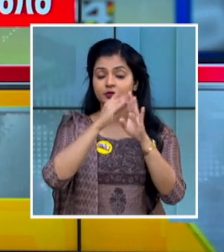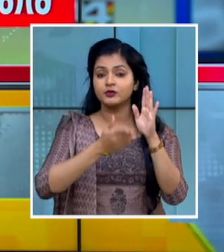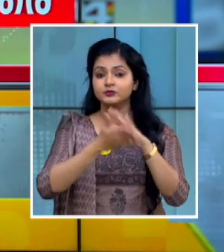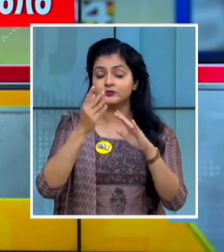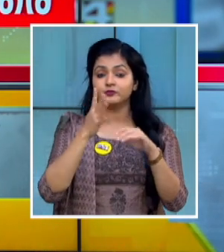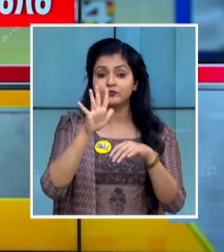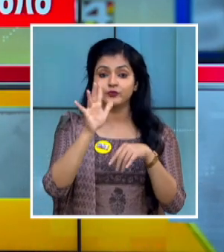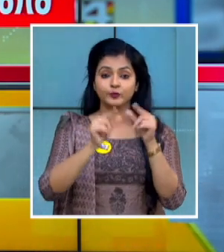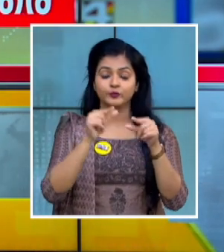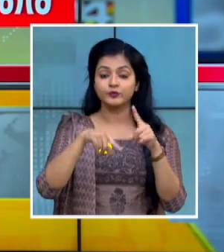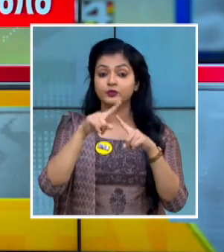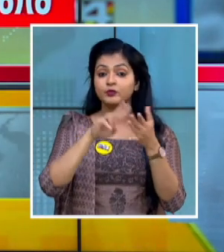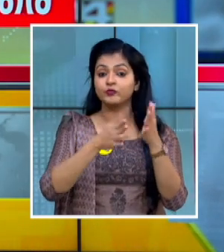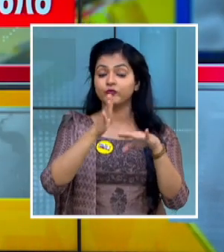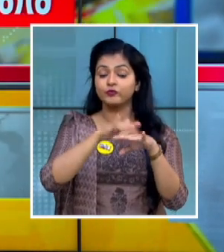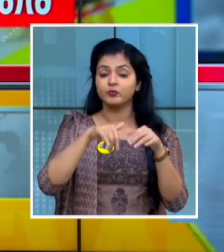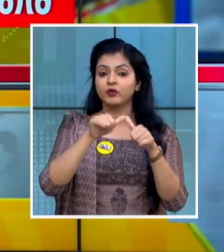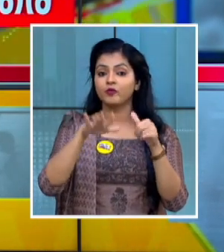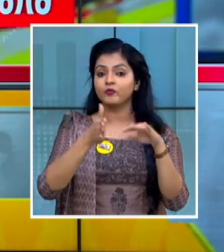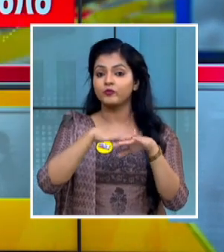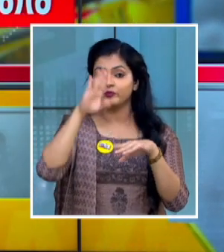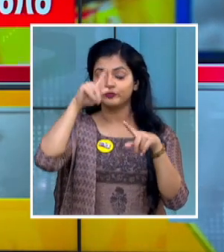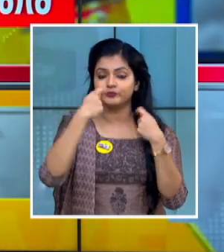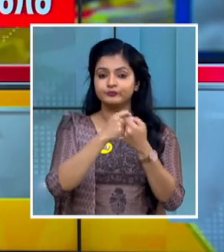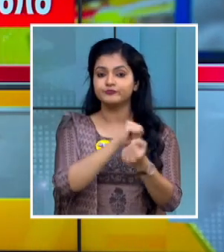പഴനിക്കടുത്ത് നിന്നാണ് ആലപ്പുഴയിൽ പോലീസ് പിടികൂടിയത്.